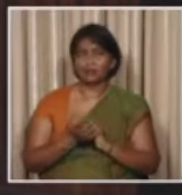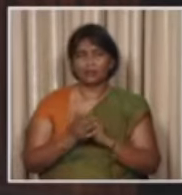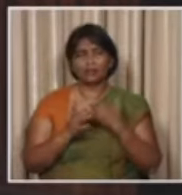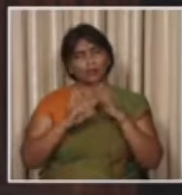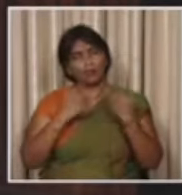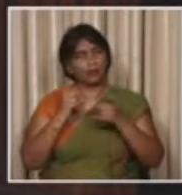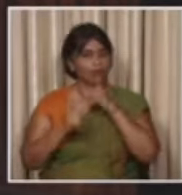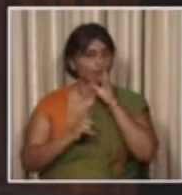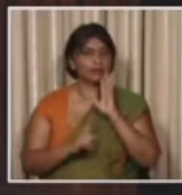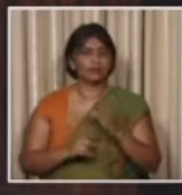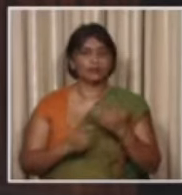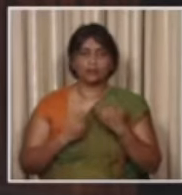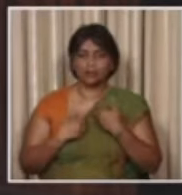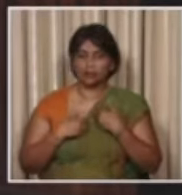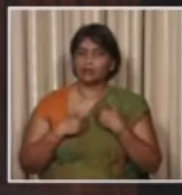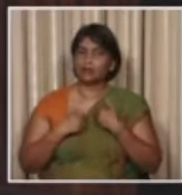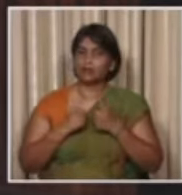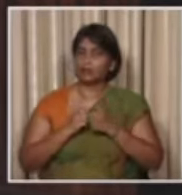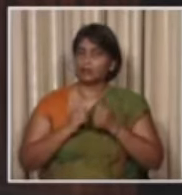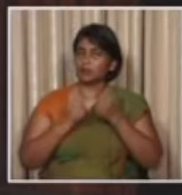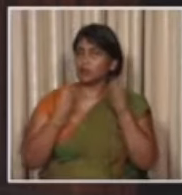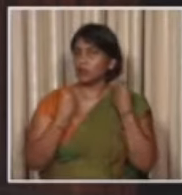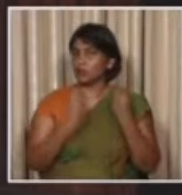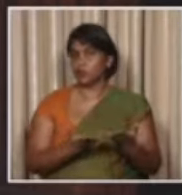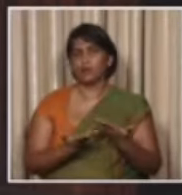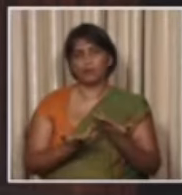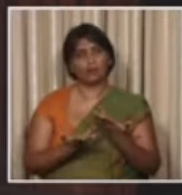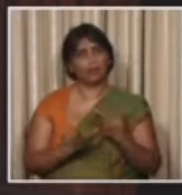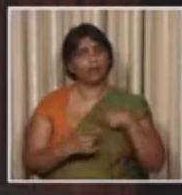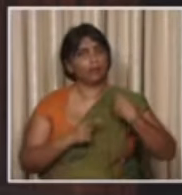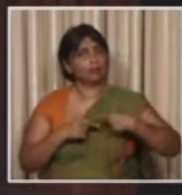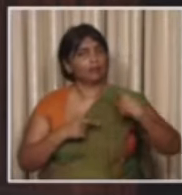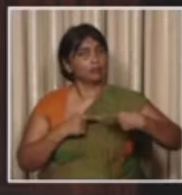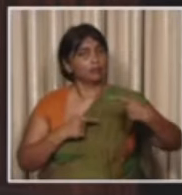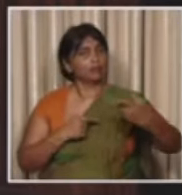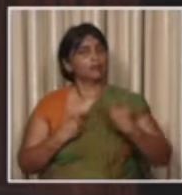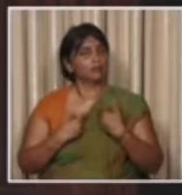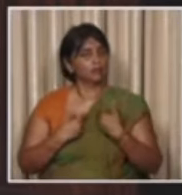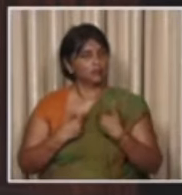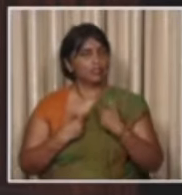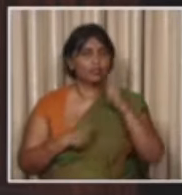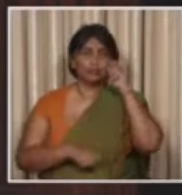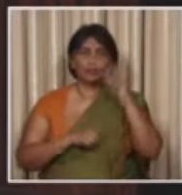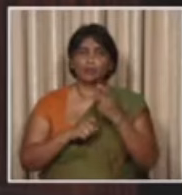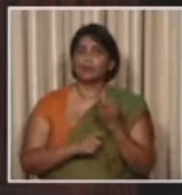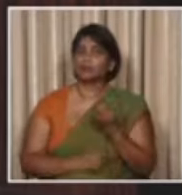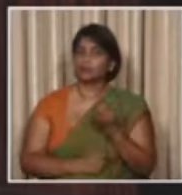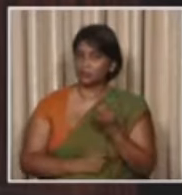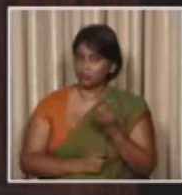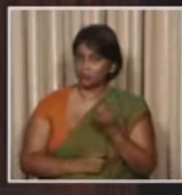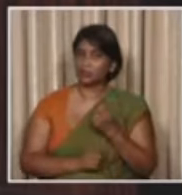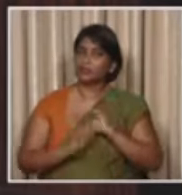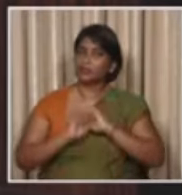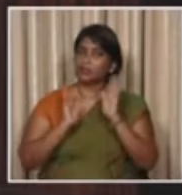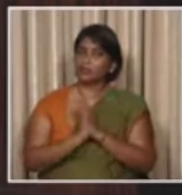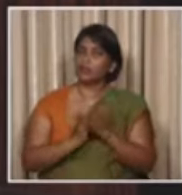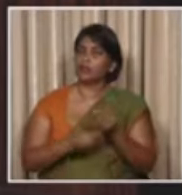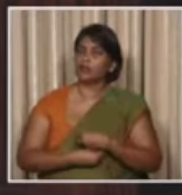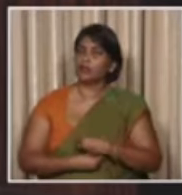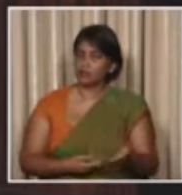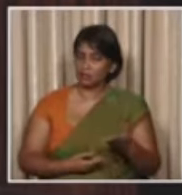කියනවා. අපි කරන මේ අපරාධය මොකද්ද? මේ දවස් ගාණක් තිස්සේ මේ ජනතාවගේ මුදල් සියල්ලම නාස්ති